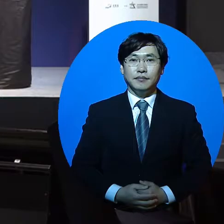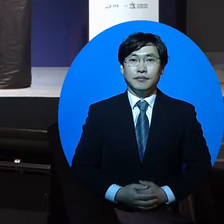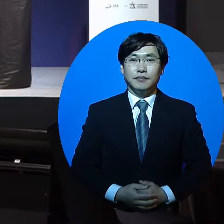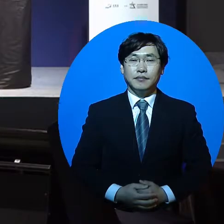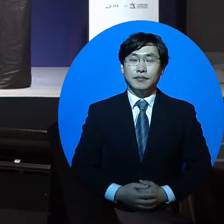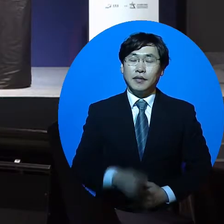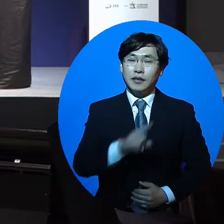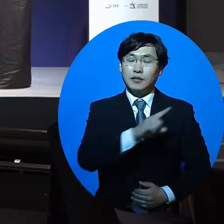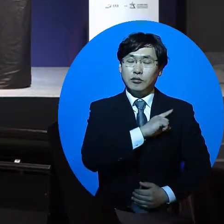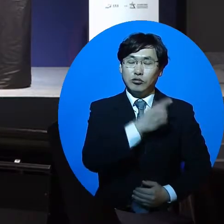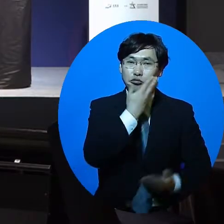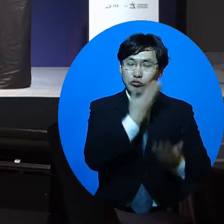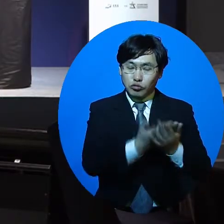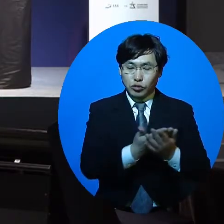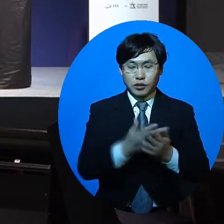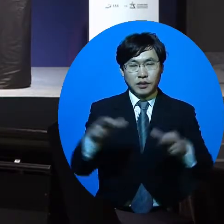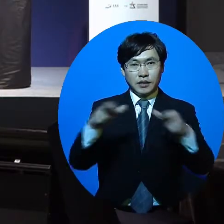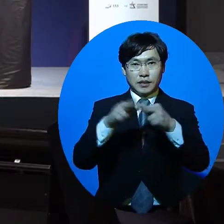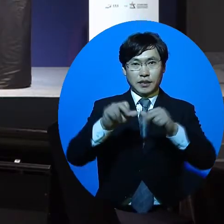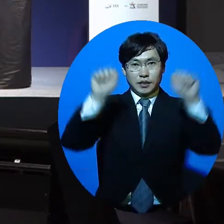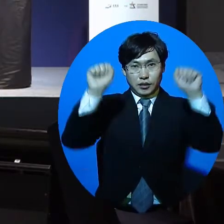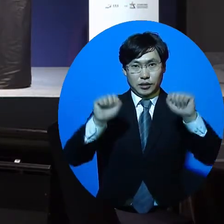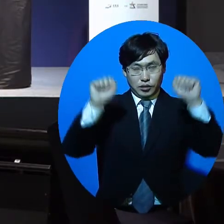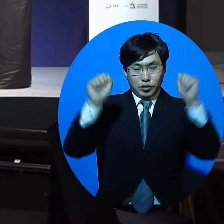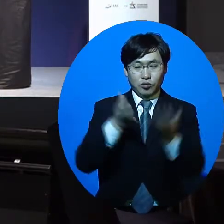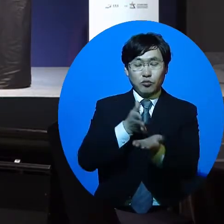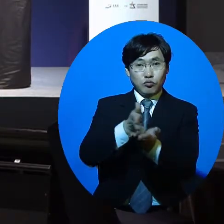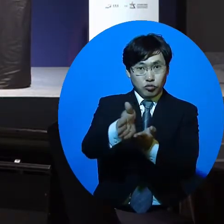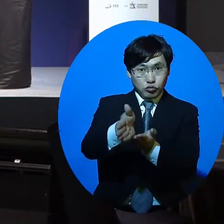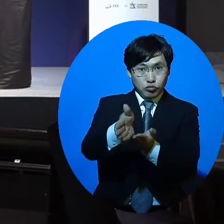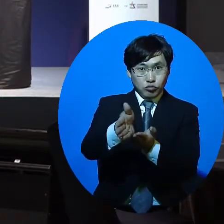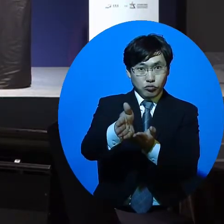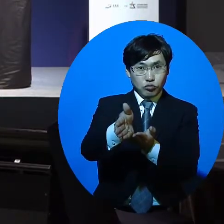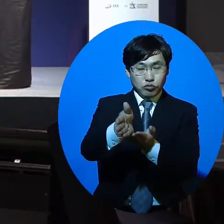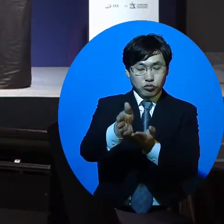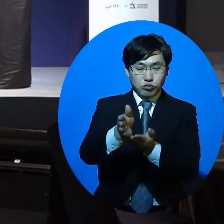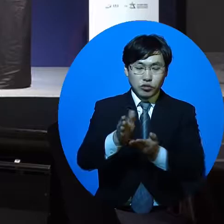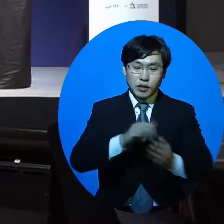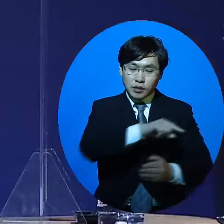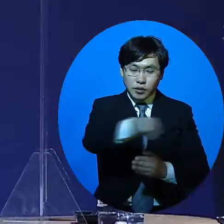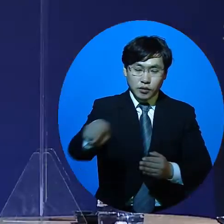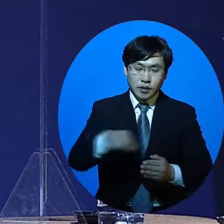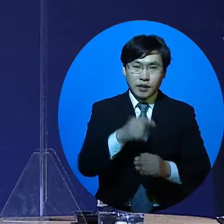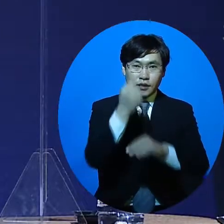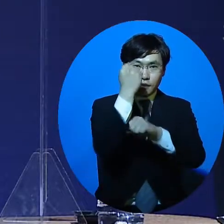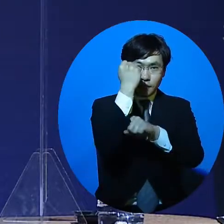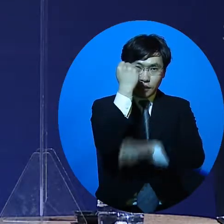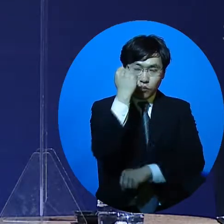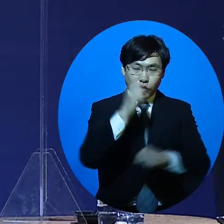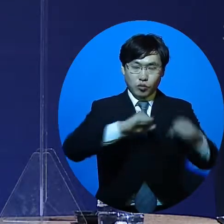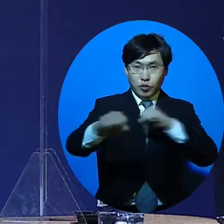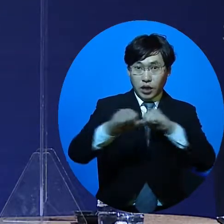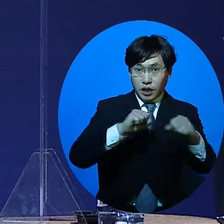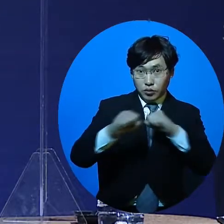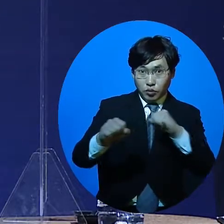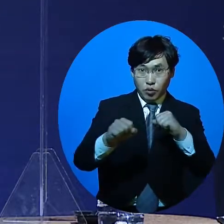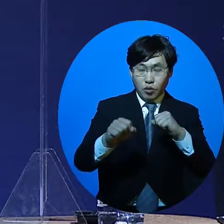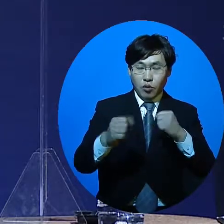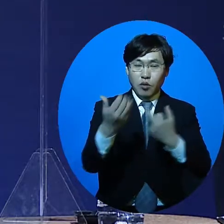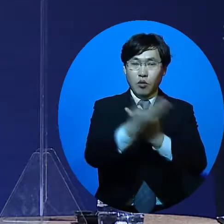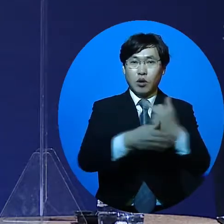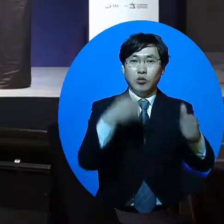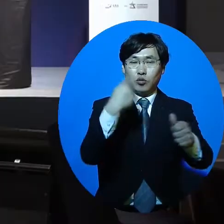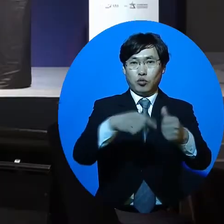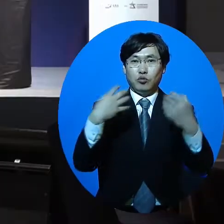가장 중요하죠. 장애인 체육에 어떻게 보면 맨 밑바닥에 기반을 다지고 계시는 우리 강원도교육청